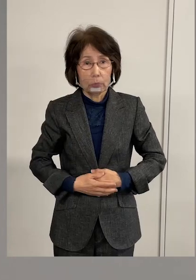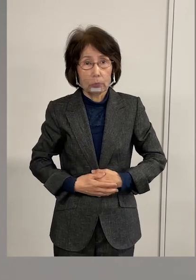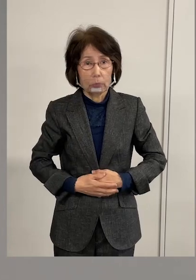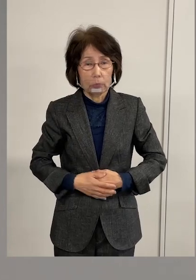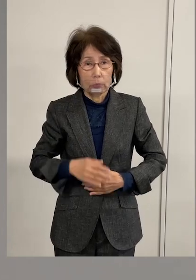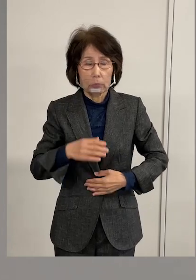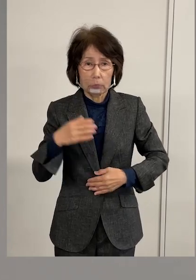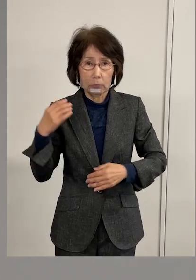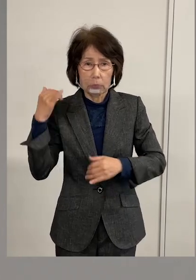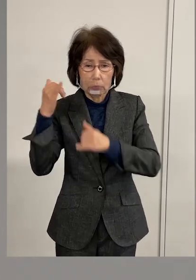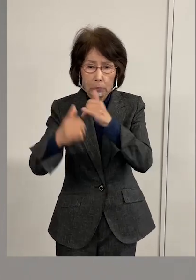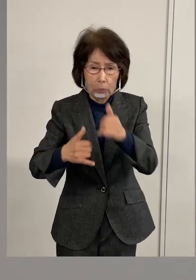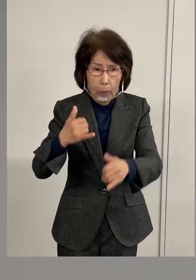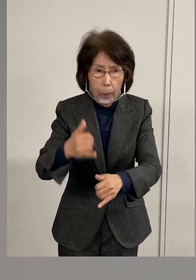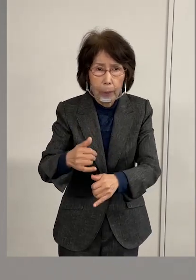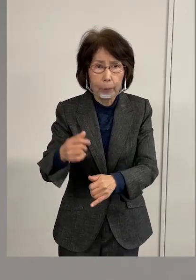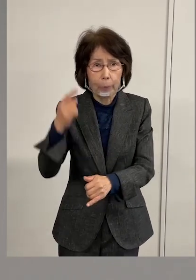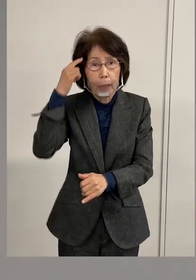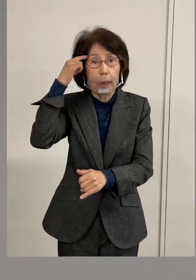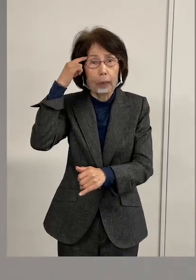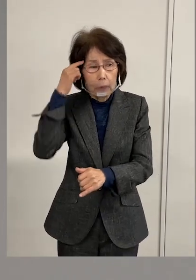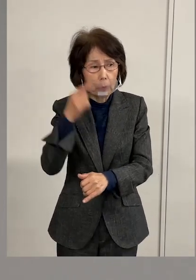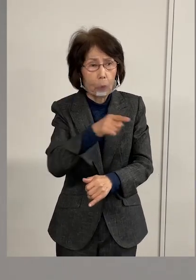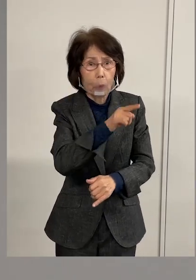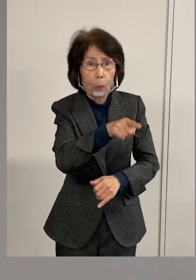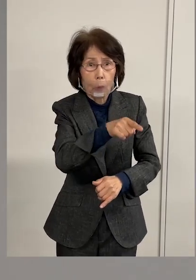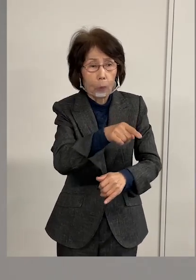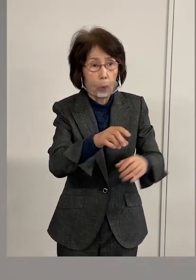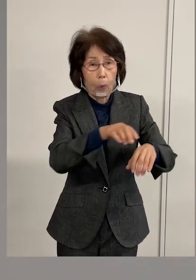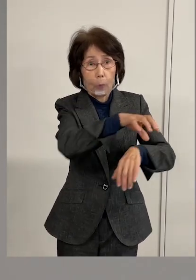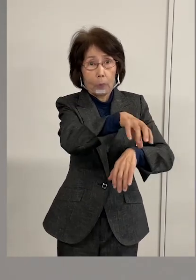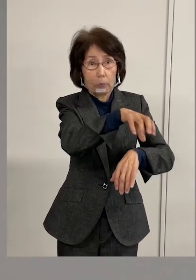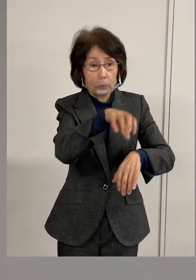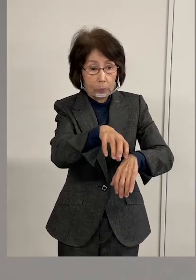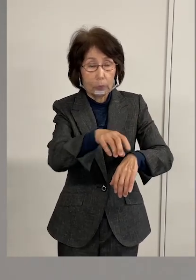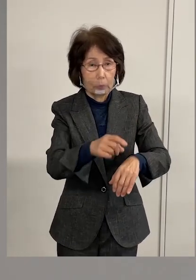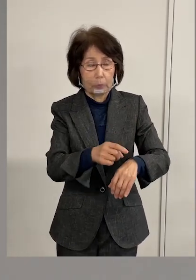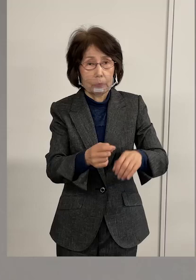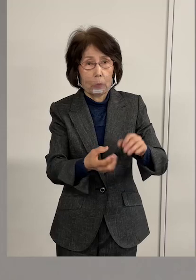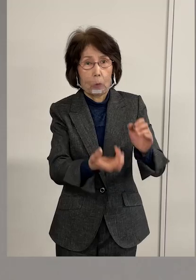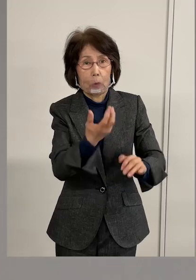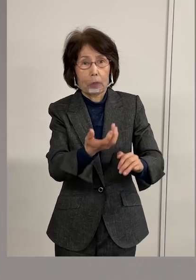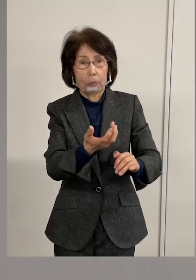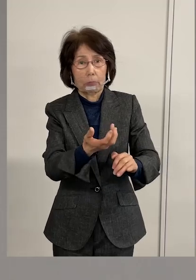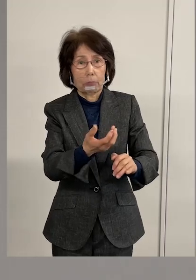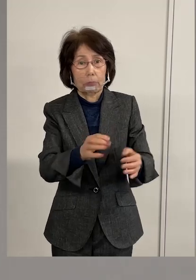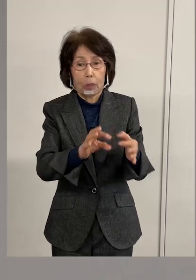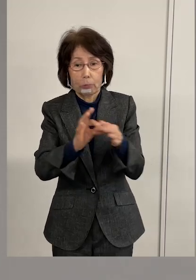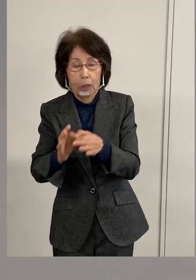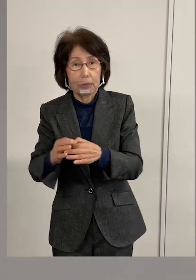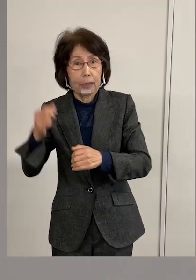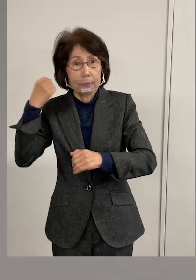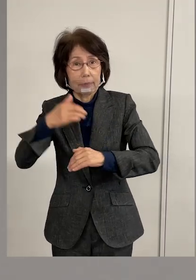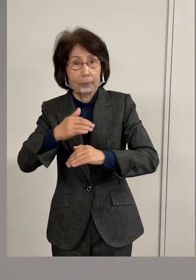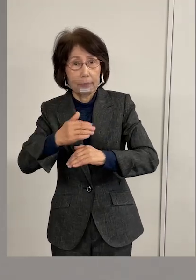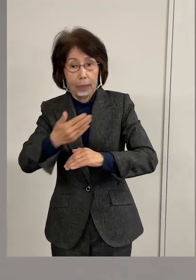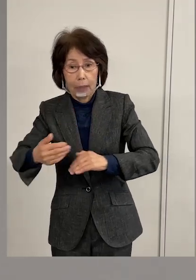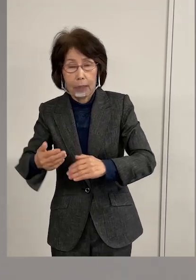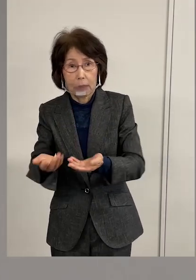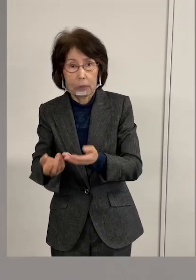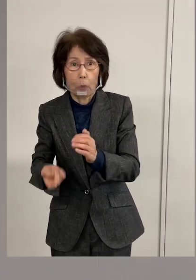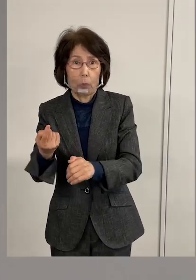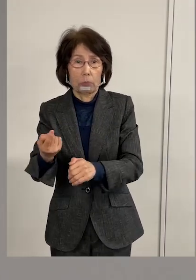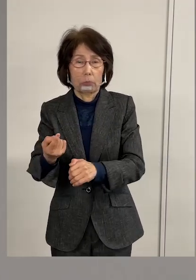に見てもそっちが先に来て後に起こってたりするので、非常に注意深く見てるところです。で、東日本大震災